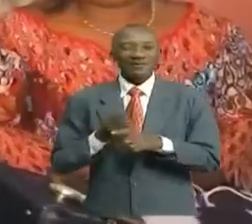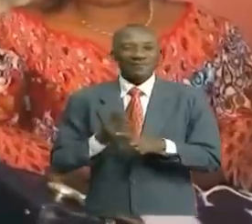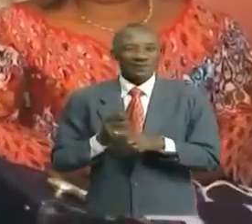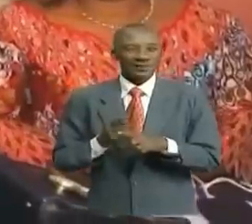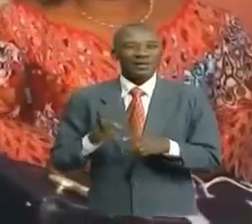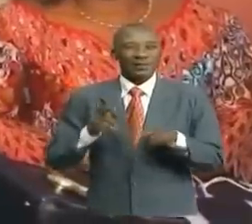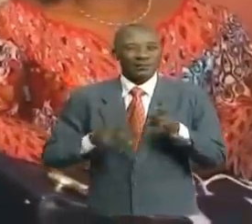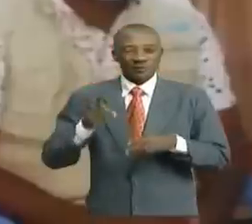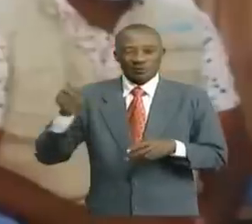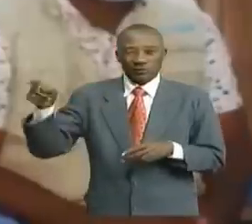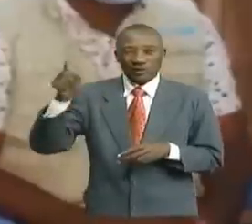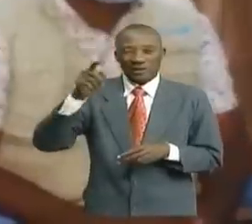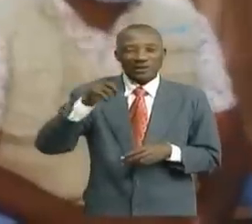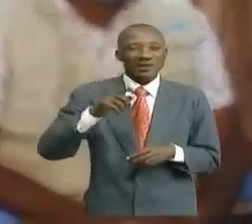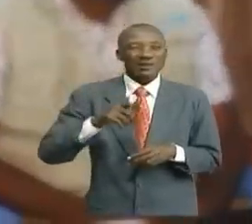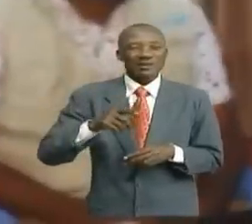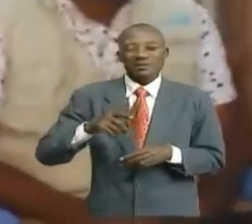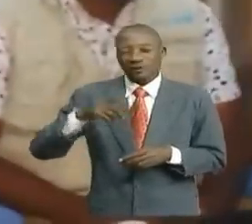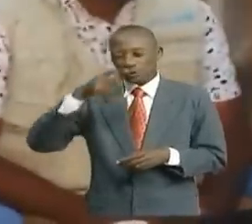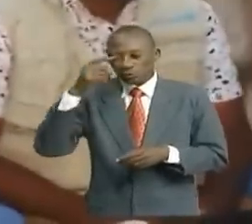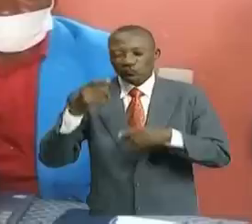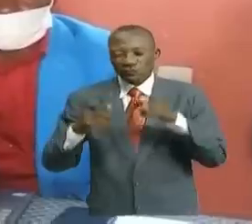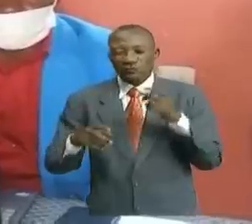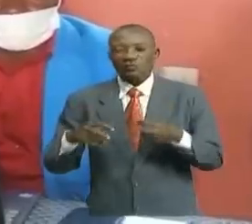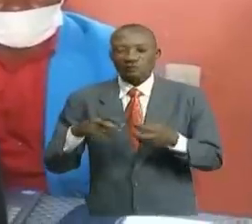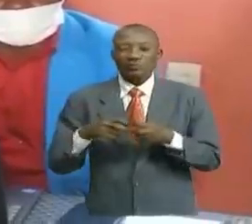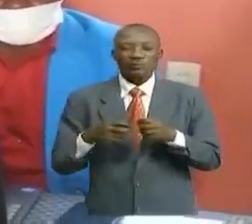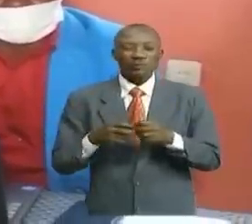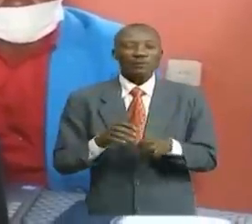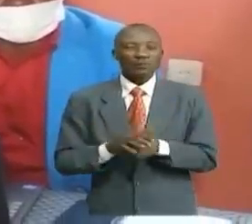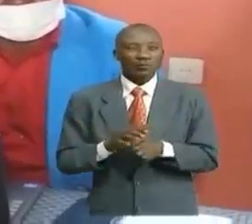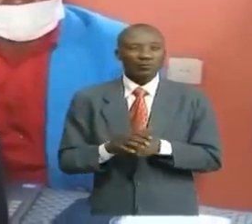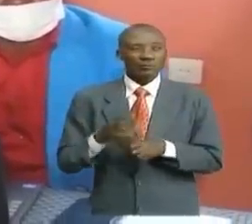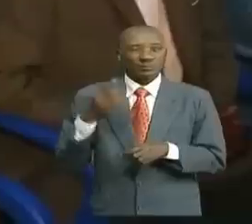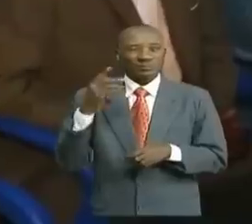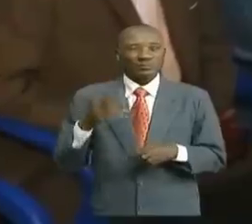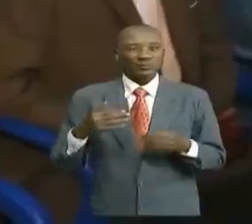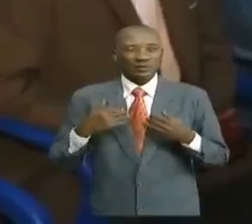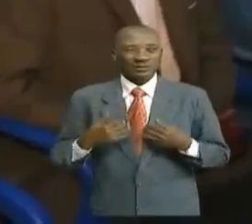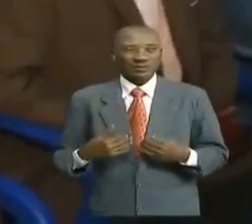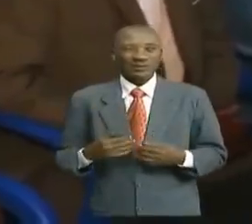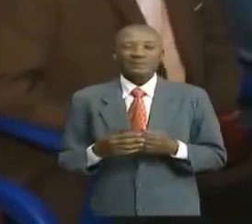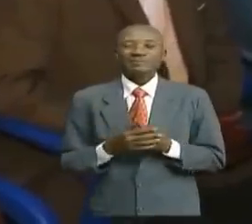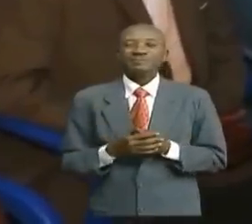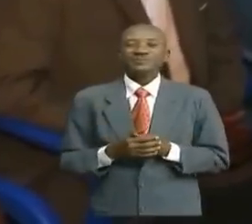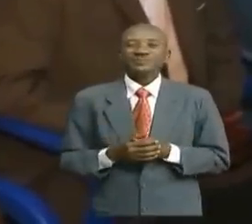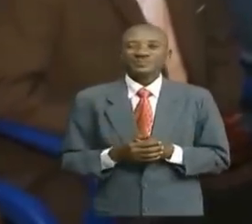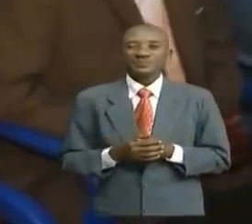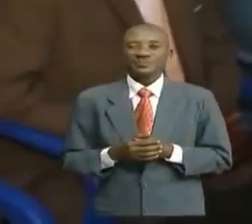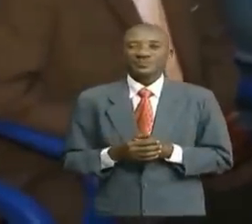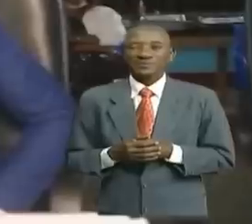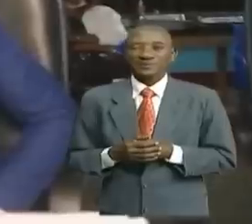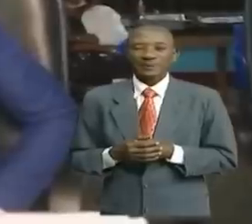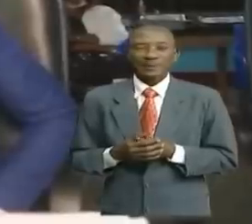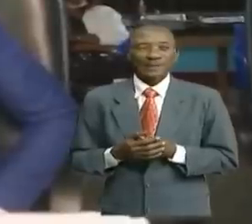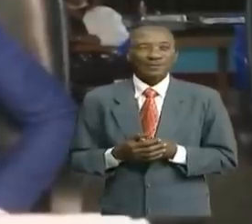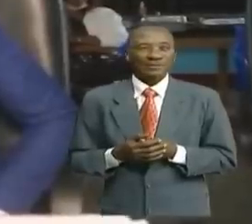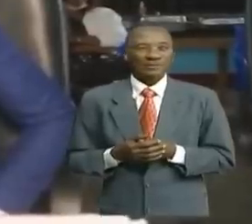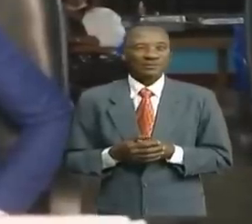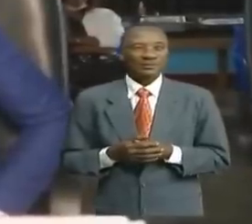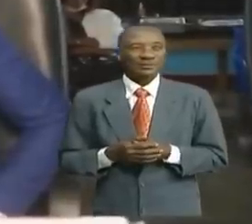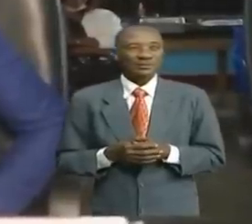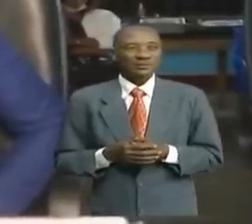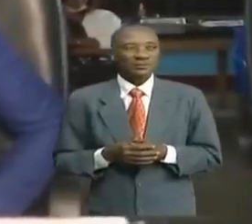du Port-Mami. C'est par ces mots que je déclare officiellement lancer le